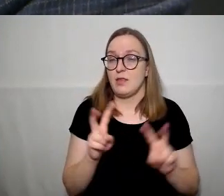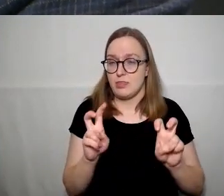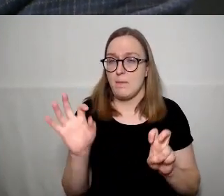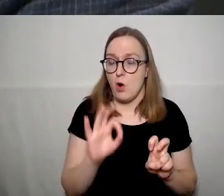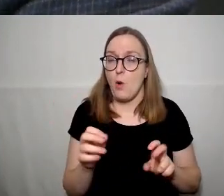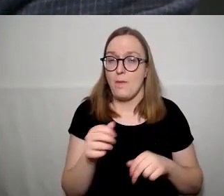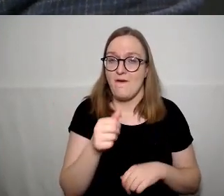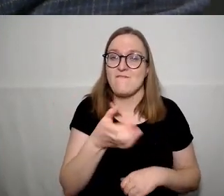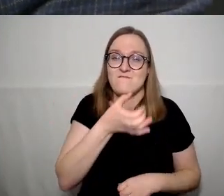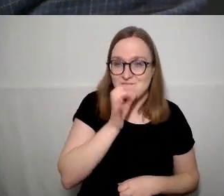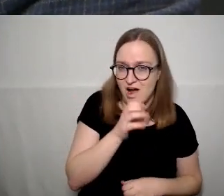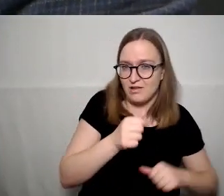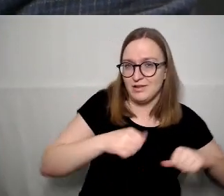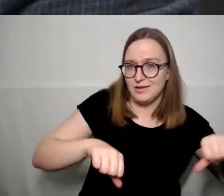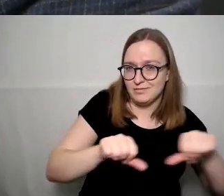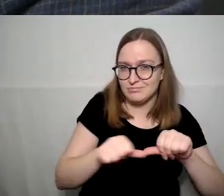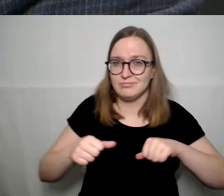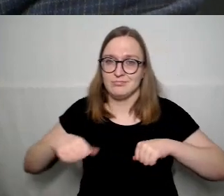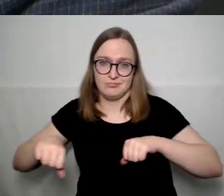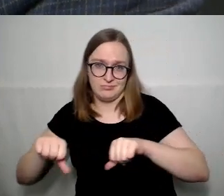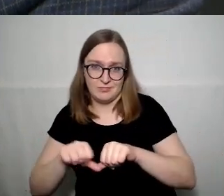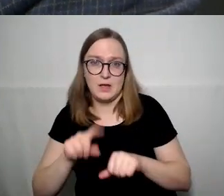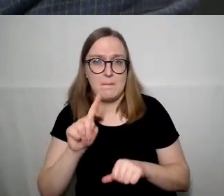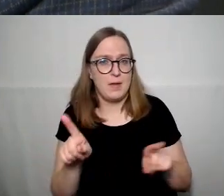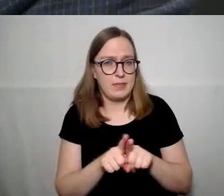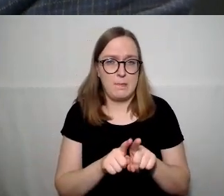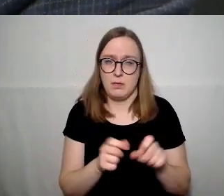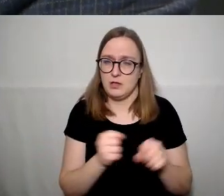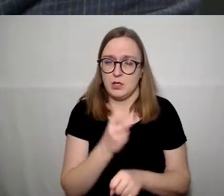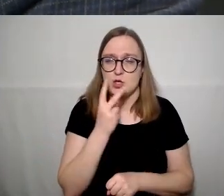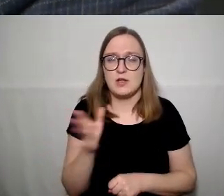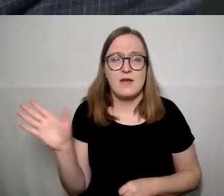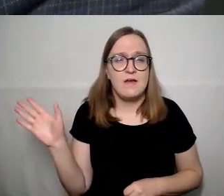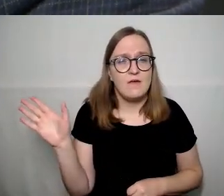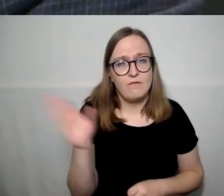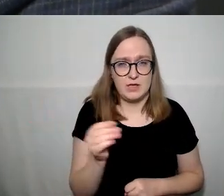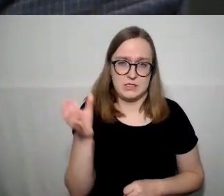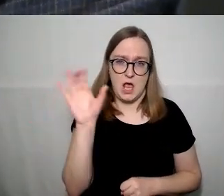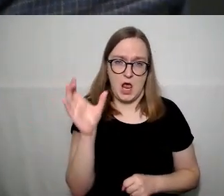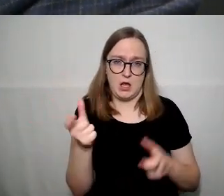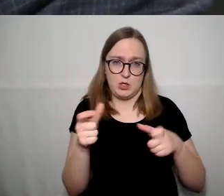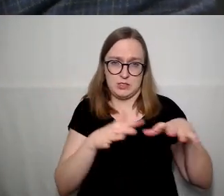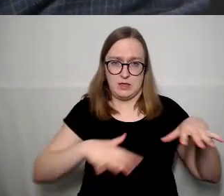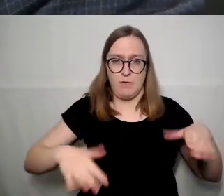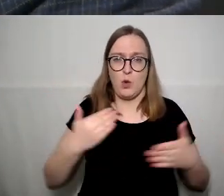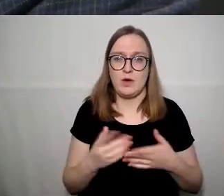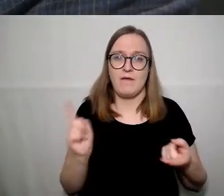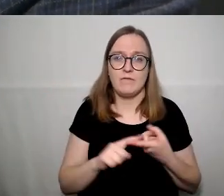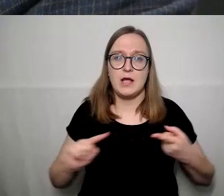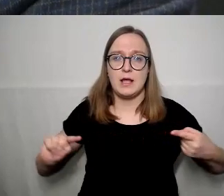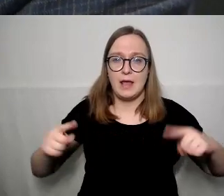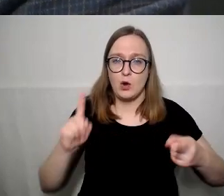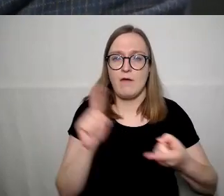ežerą ir Vievio ežerą, tačiau visą Elektrėnų savivaldybę, kurioje gamtos sąlygos, geografinė padėtis, istorinis paveldas